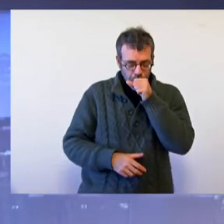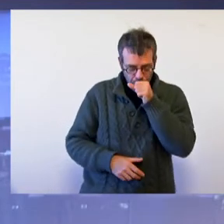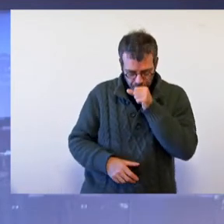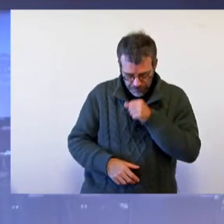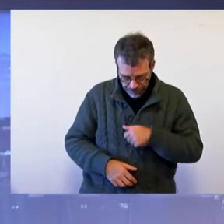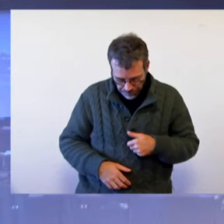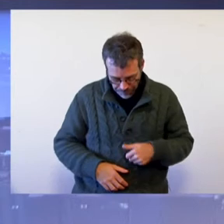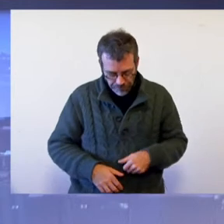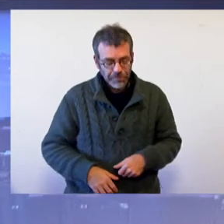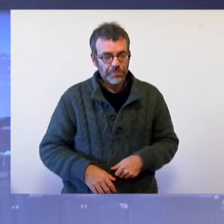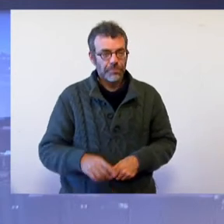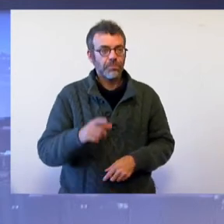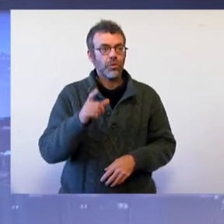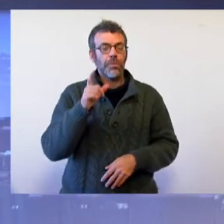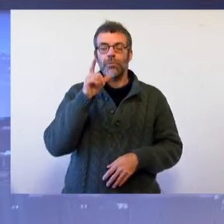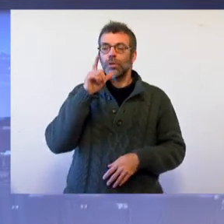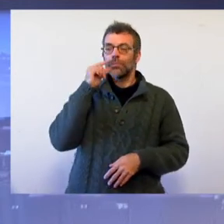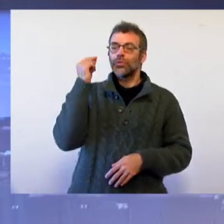Monsieur Bélanger.